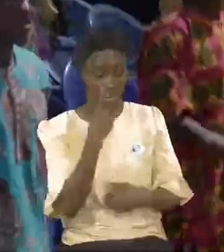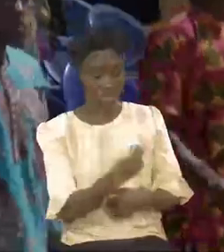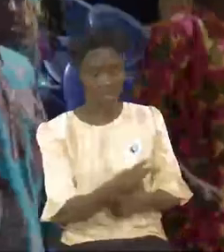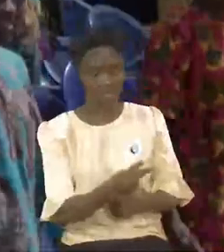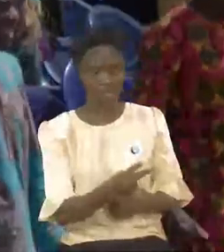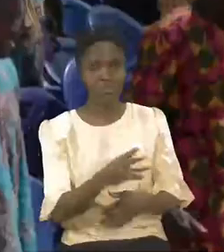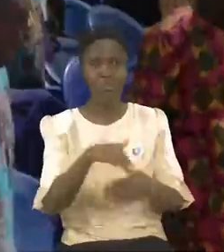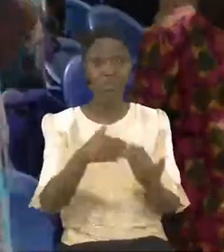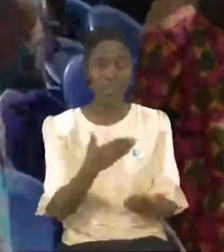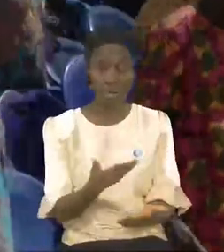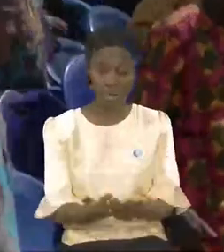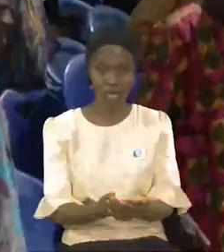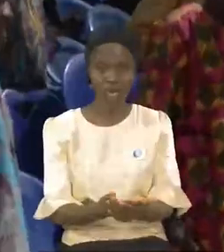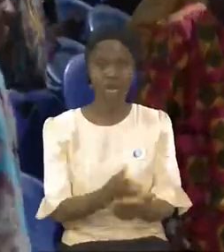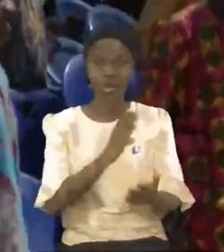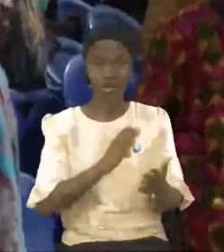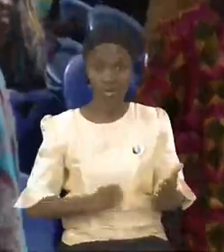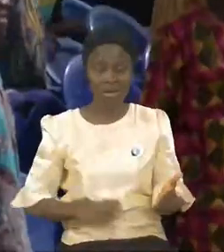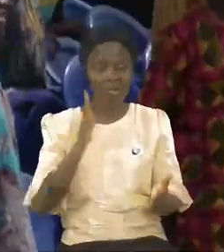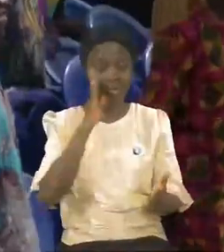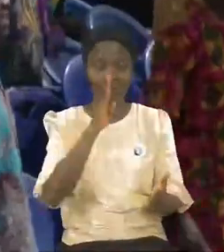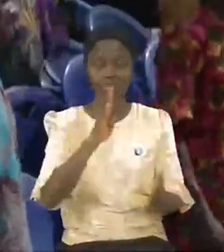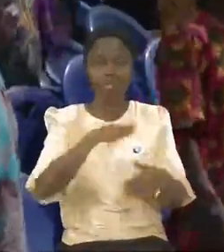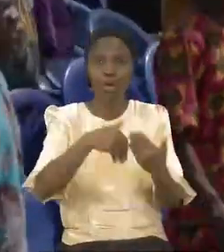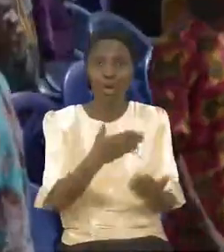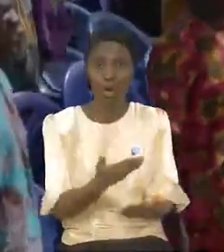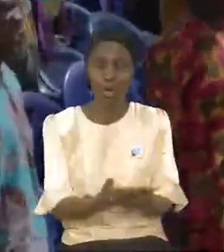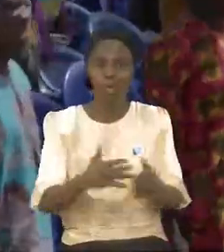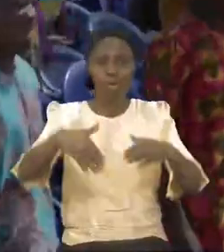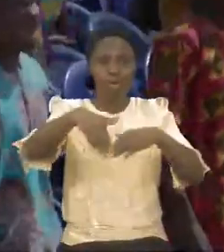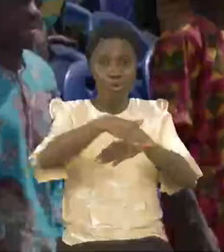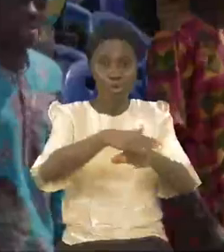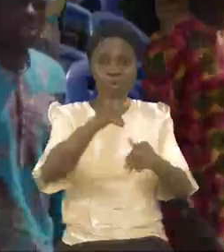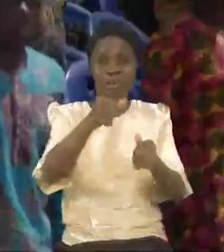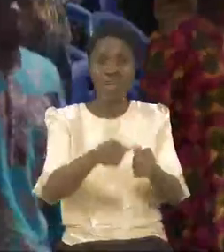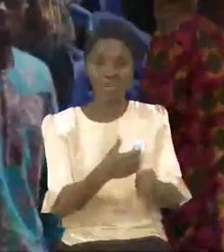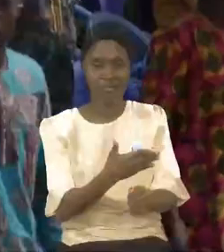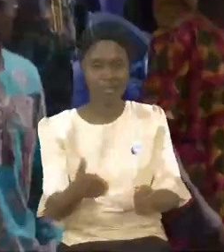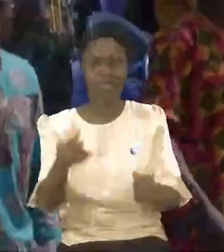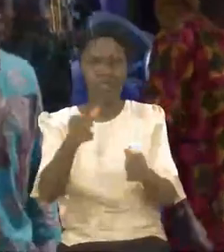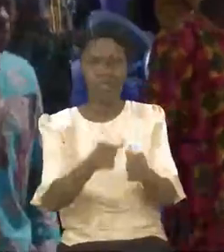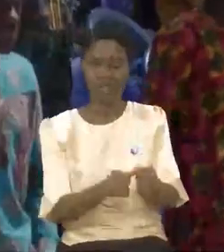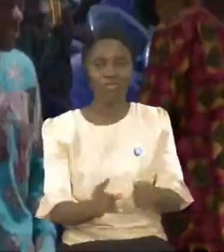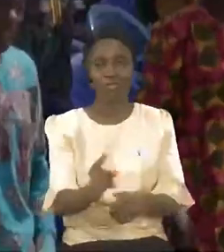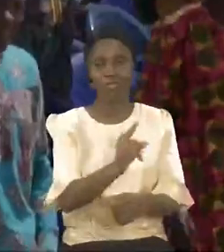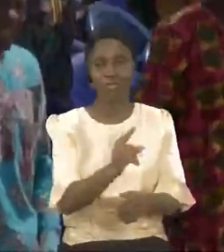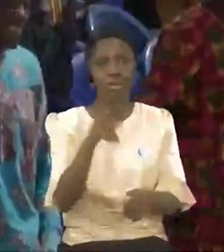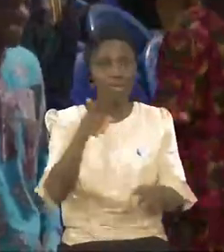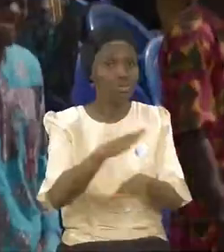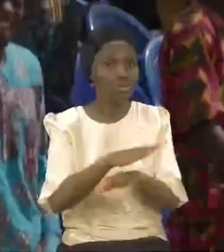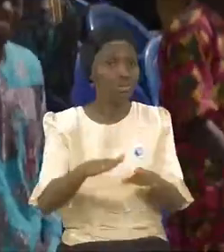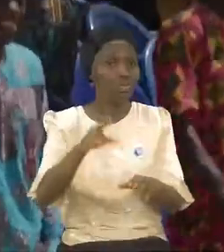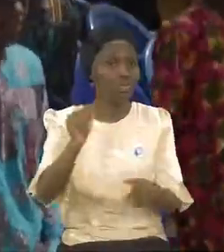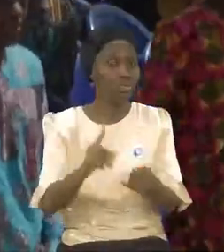Et Christ sera tout en tout pour tout le monde. Et on ne doit pas attendre jusqu'à ce